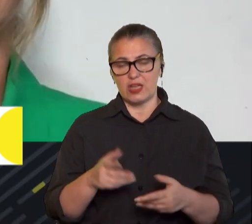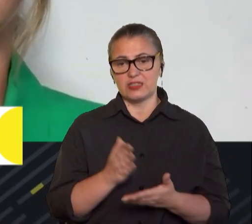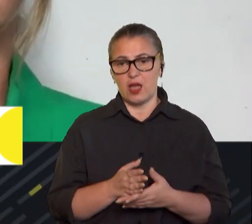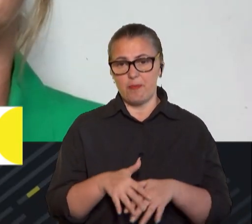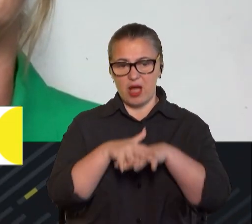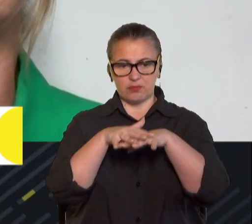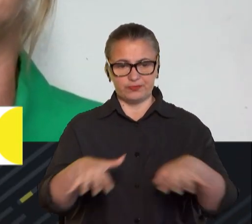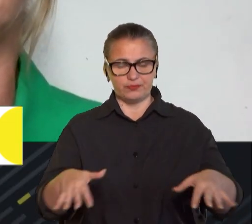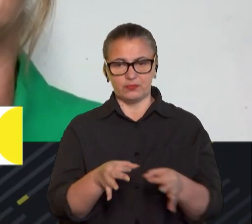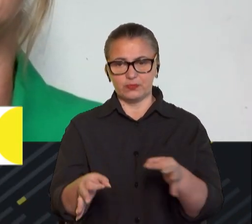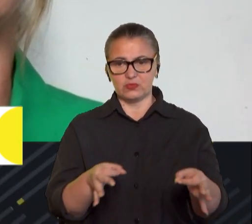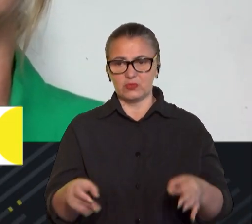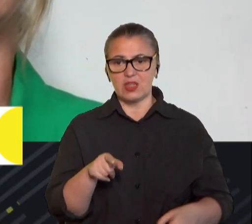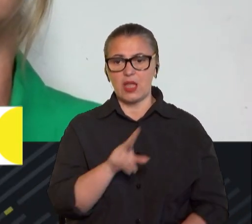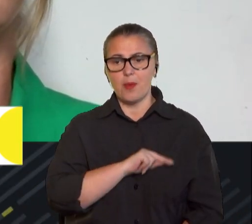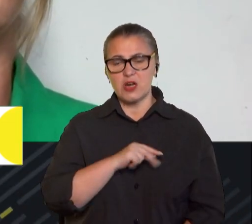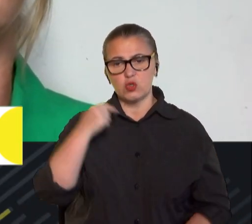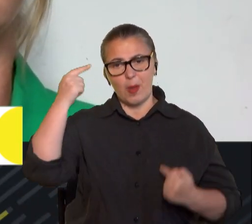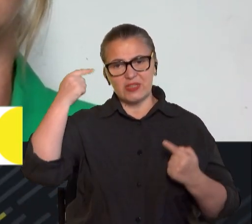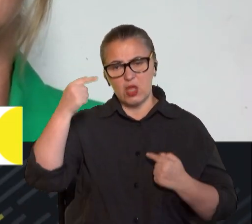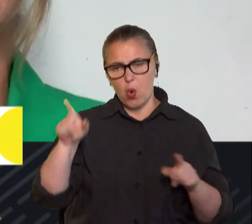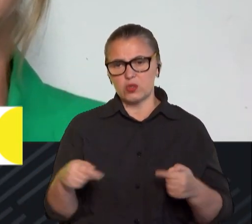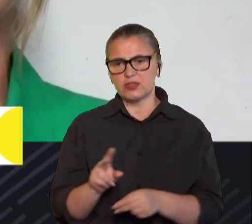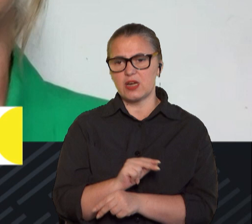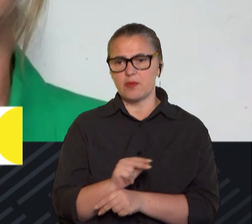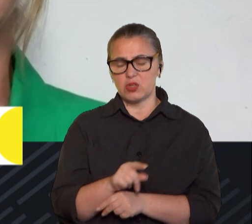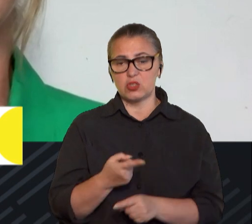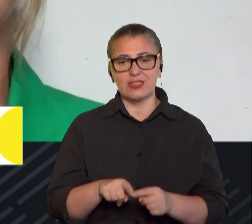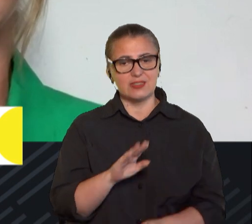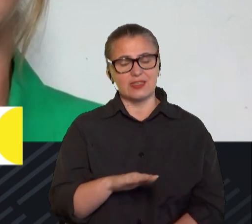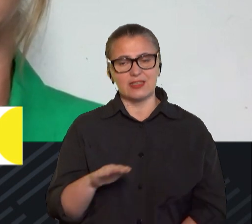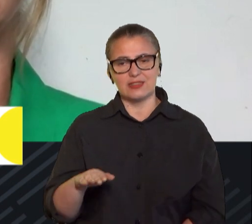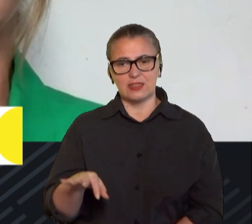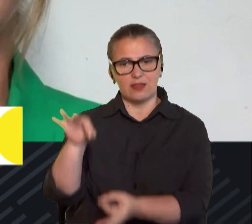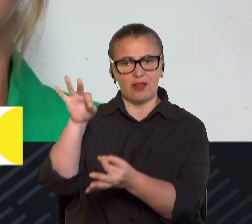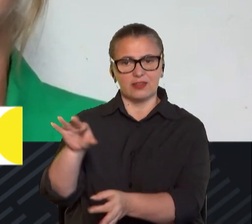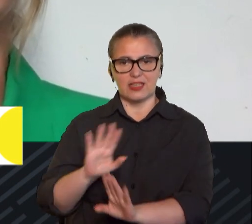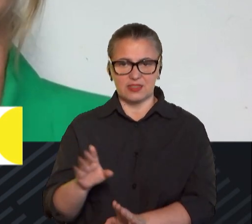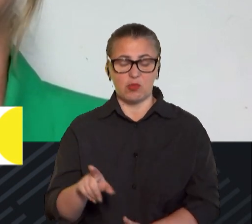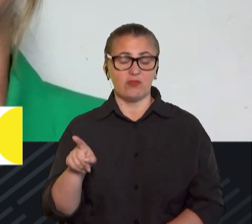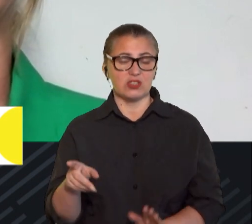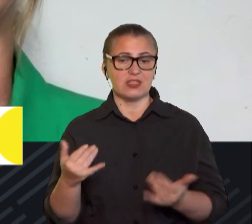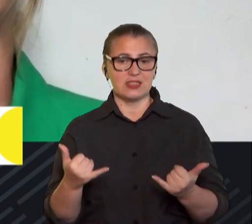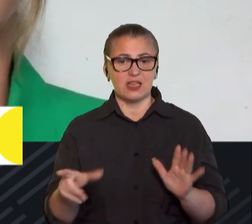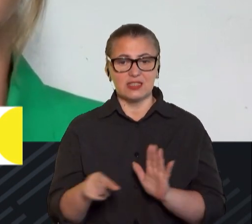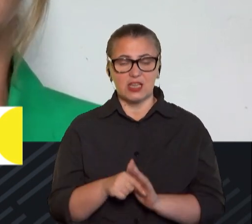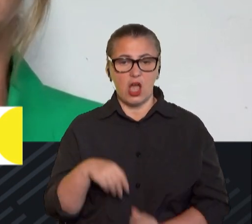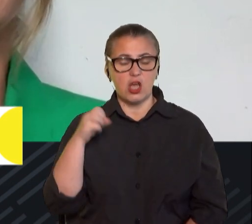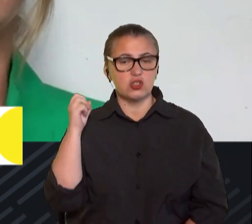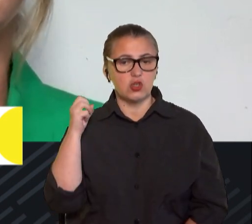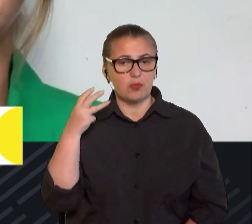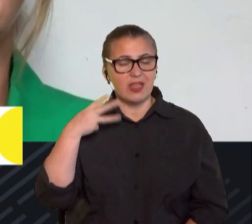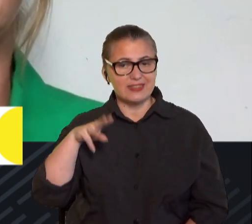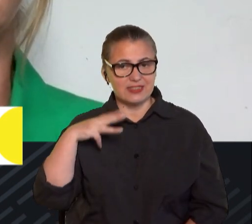де працюють і психологи, і реабілітологи. Тому ці діти не одні, вони зараз зі своєю тіткою. Тому